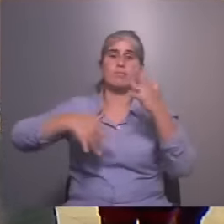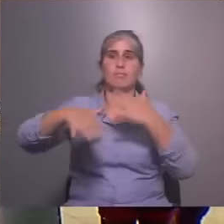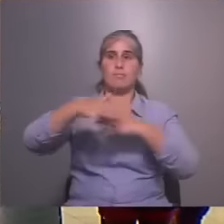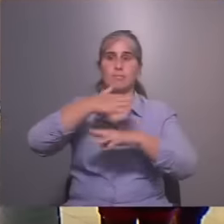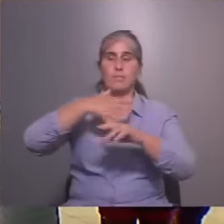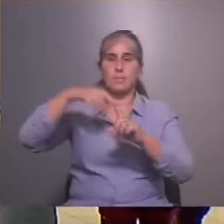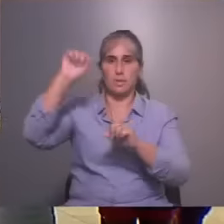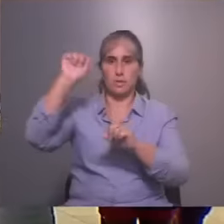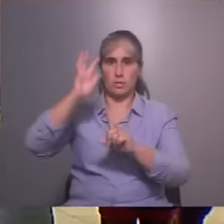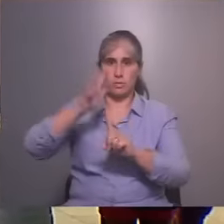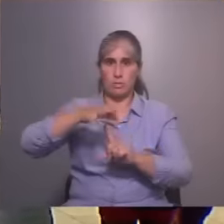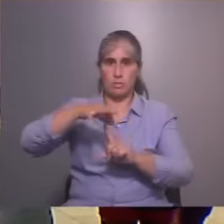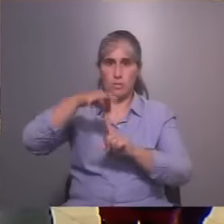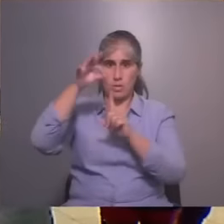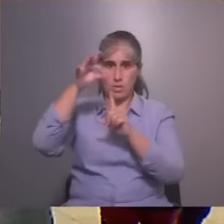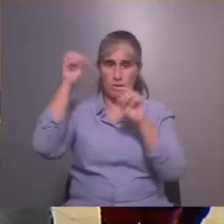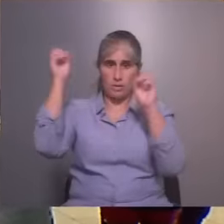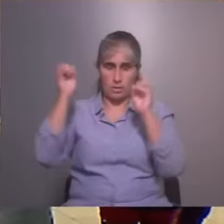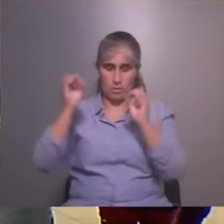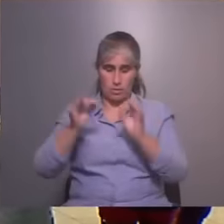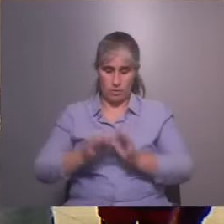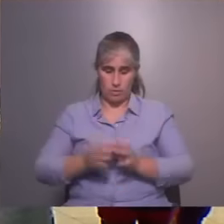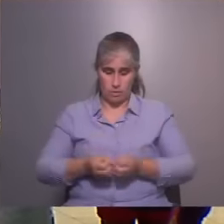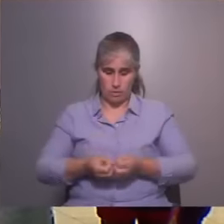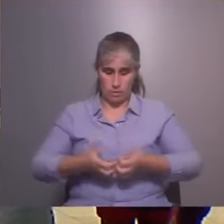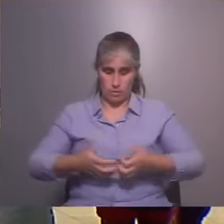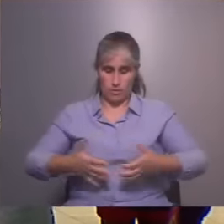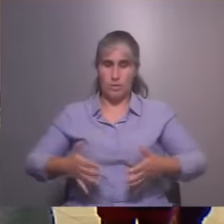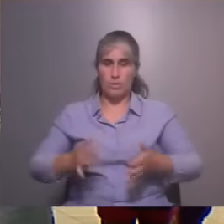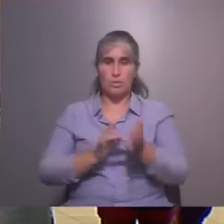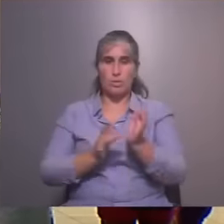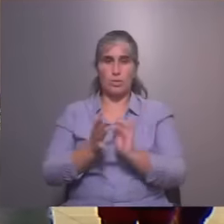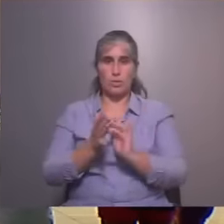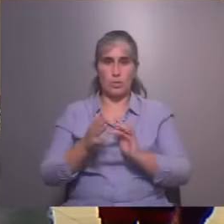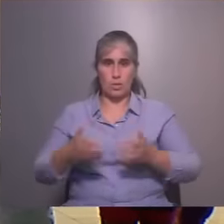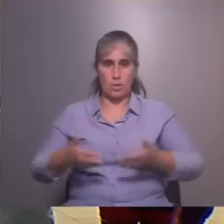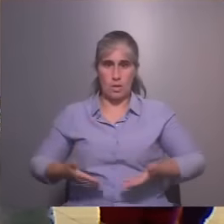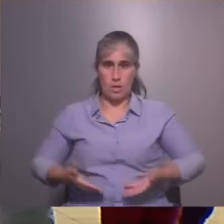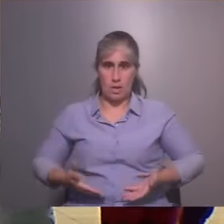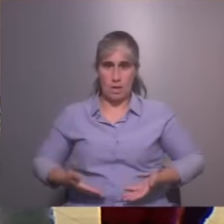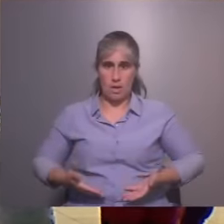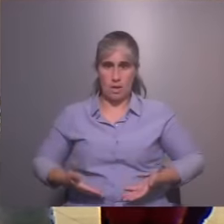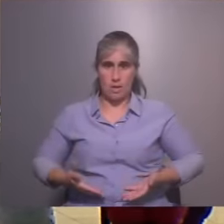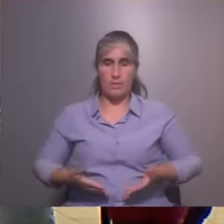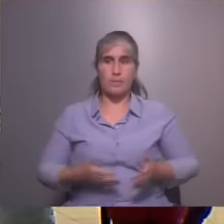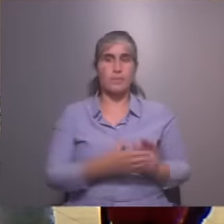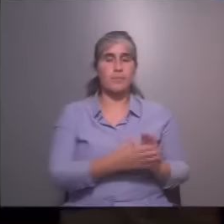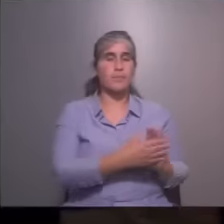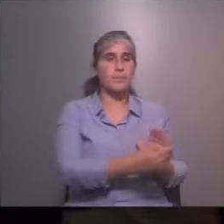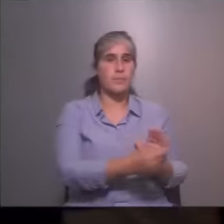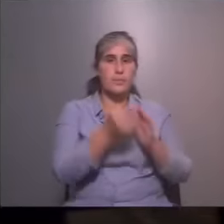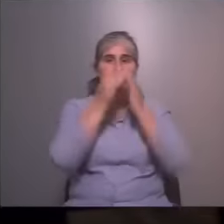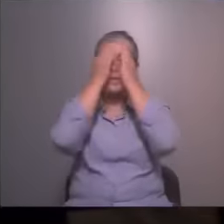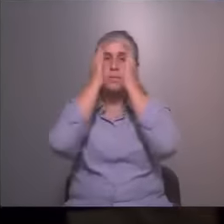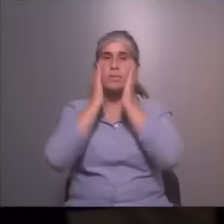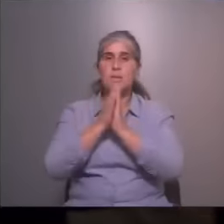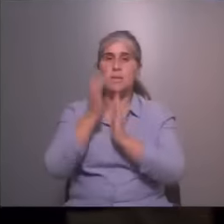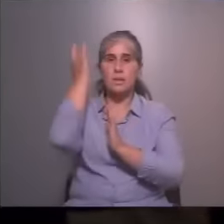zdrowaś, Maryjo, łaski pełna, Pan z Tobą, błogosławionaś Ty między niewiastami